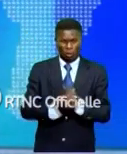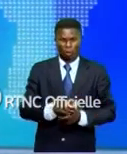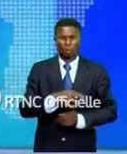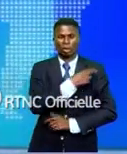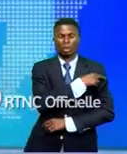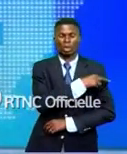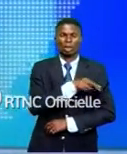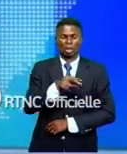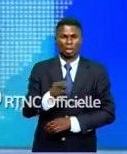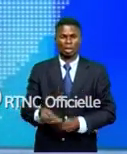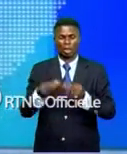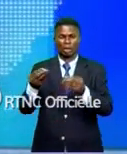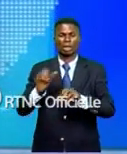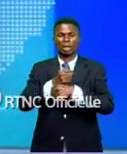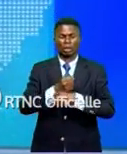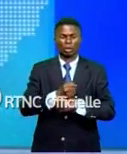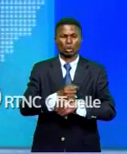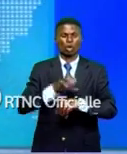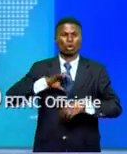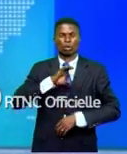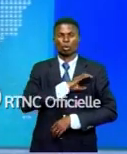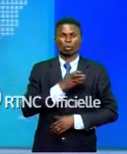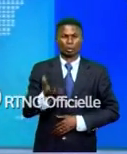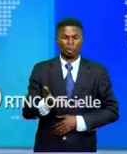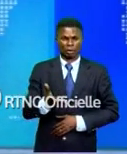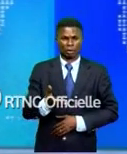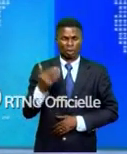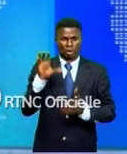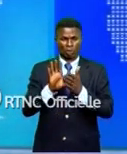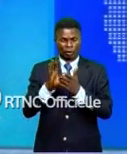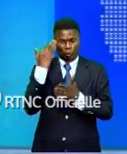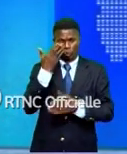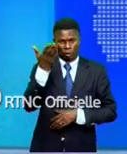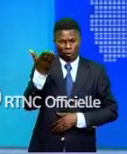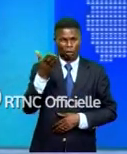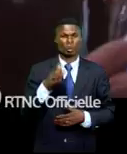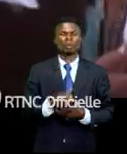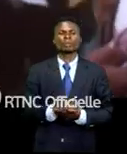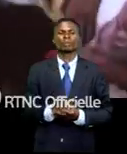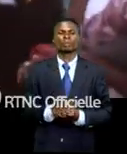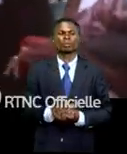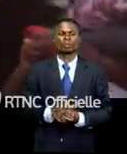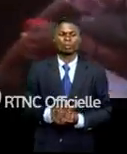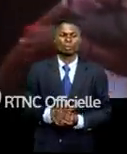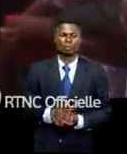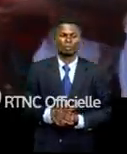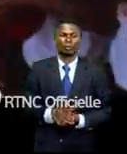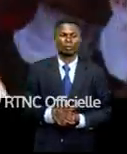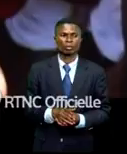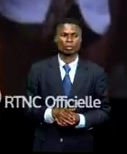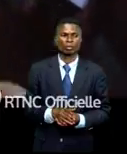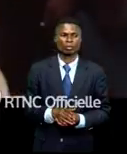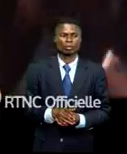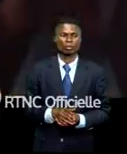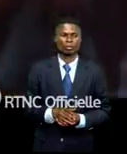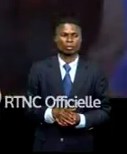Kabuya, qui a procédé à l'installation de ce comité. Alain Bikaï revient sur cette cérémonie. Désormais, c'est Mathieu